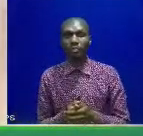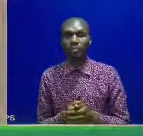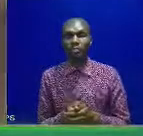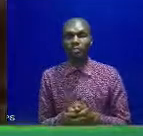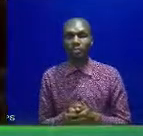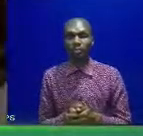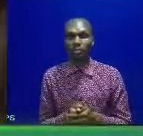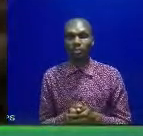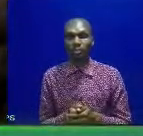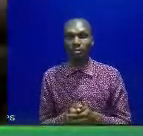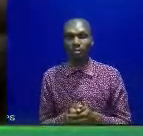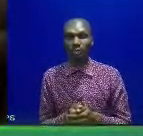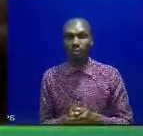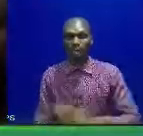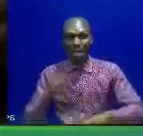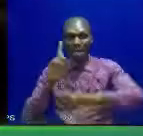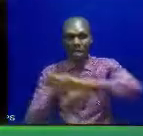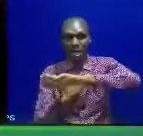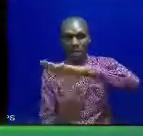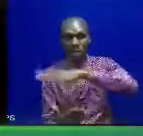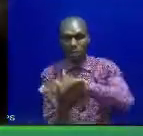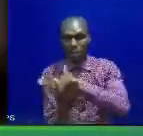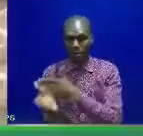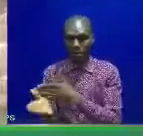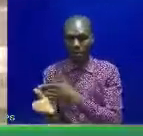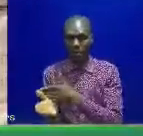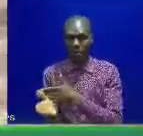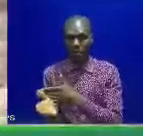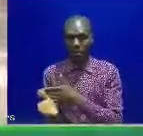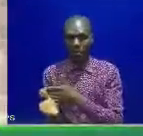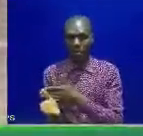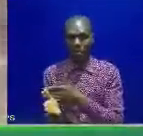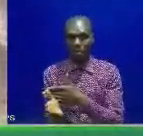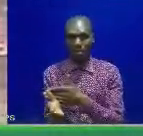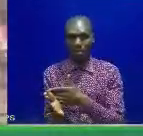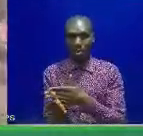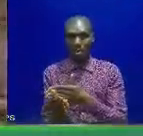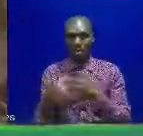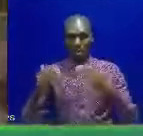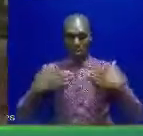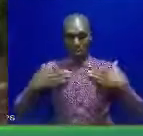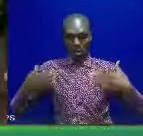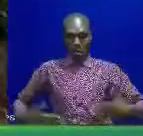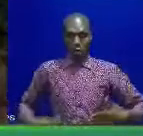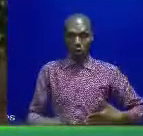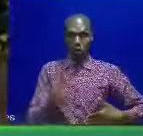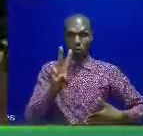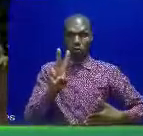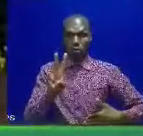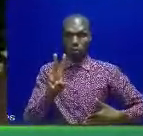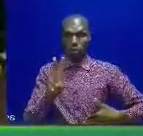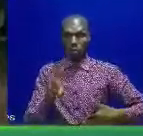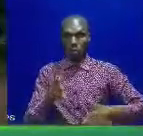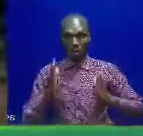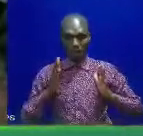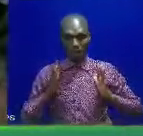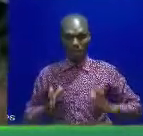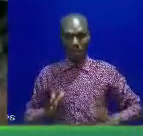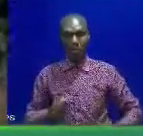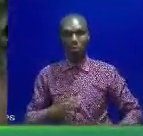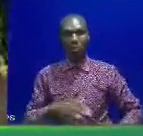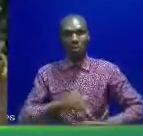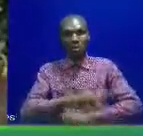rukubuatia ike mambia ensemo ya nyamo kenye bonchari nige mebele vele ya bakigurubo wabi ya toka geitire nago